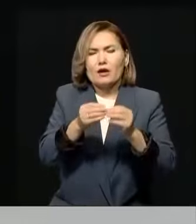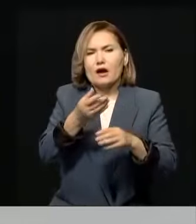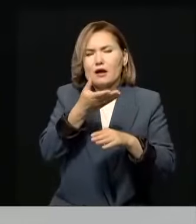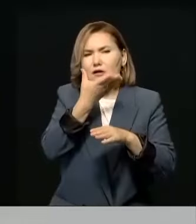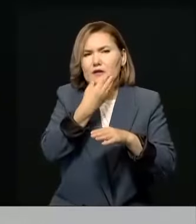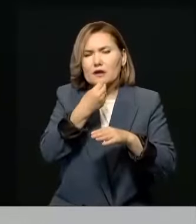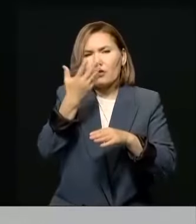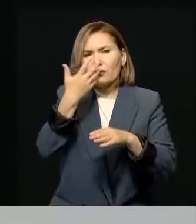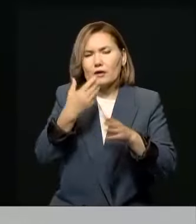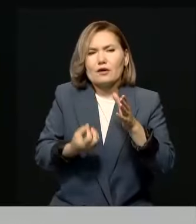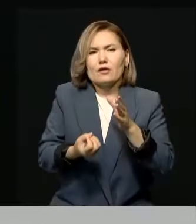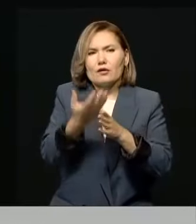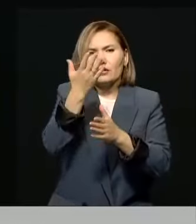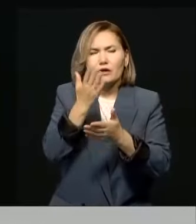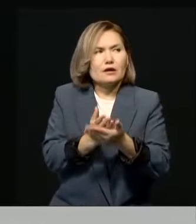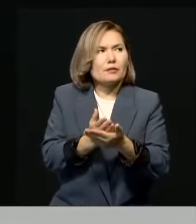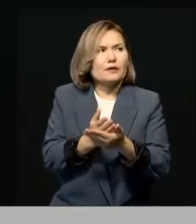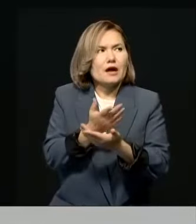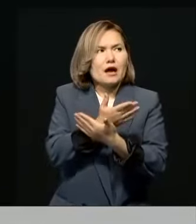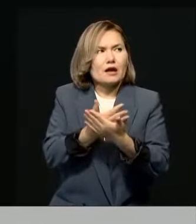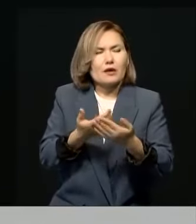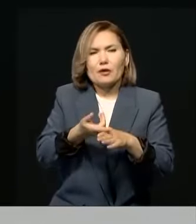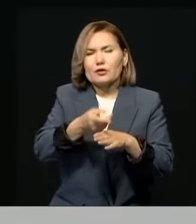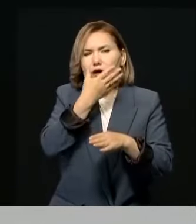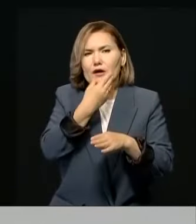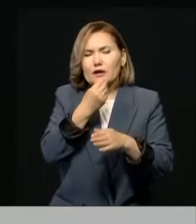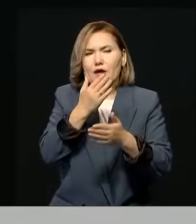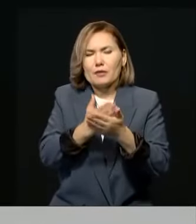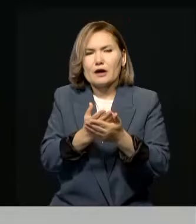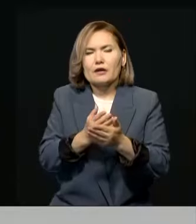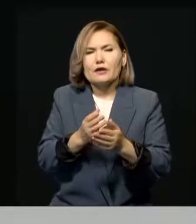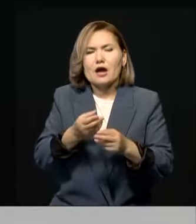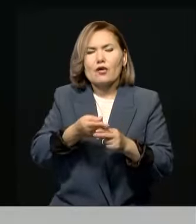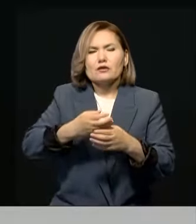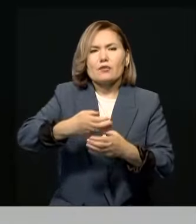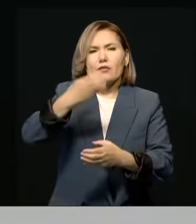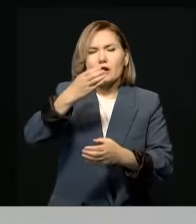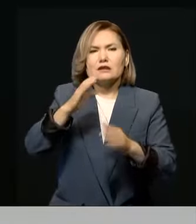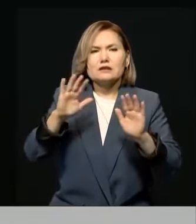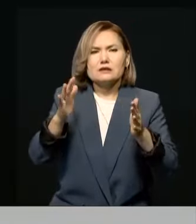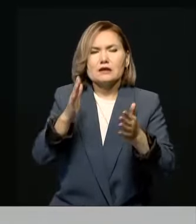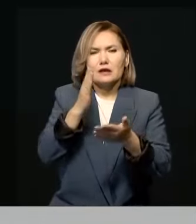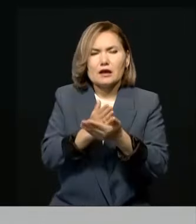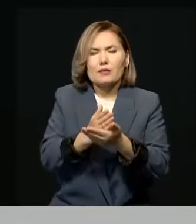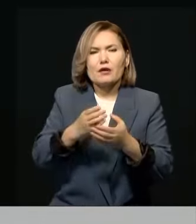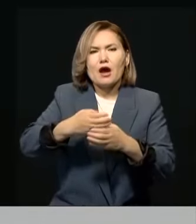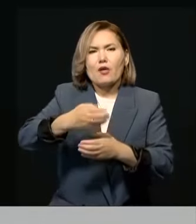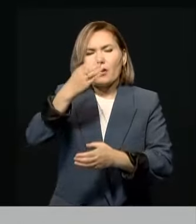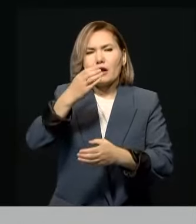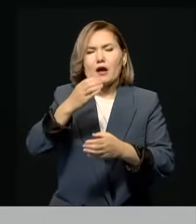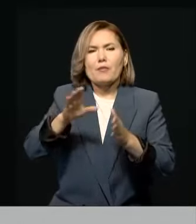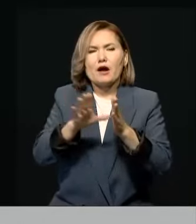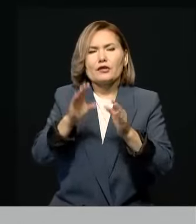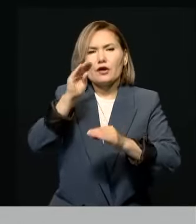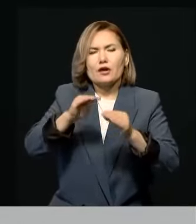бояу ренге боялып, түрлі сәуле таратады, жан жағын жарықтандырады. Нұраны жарықтандыру